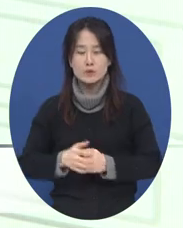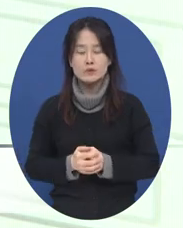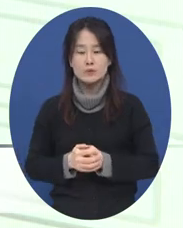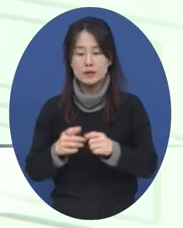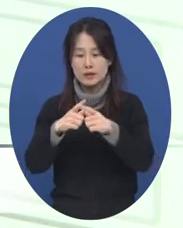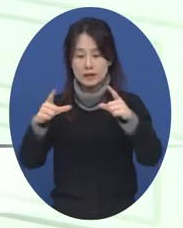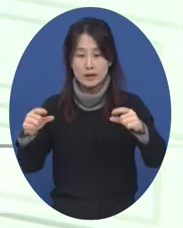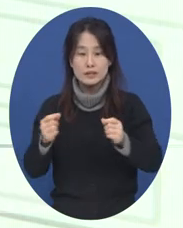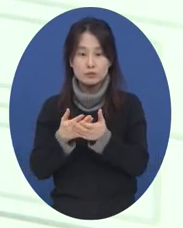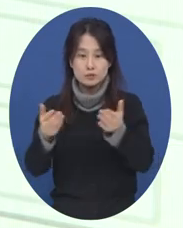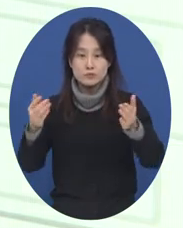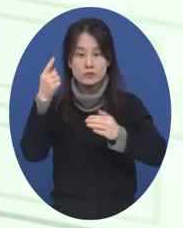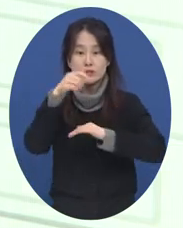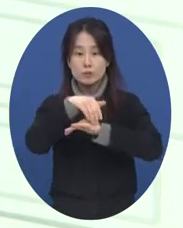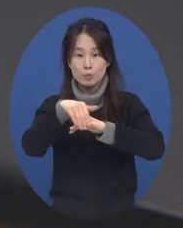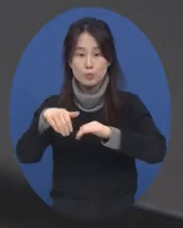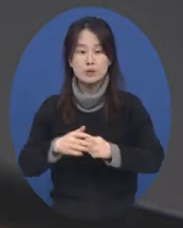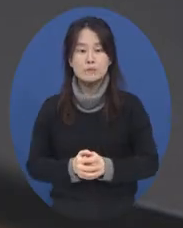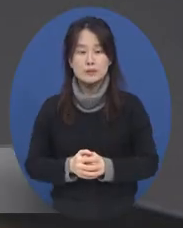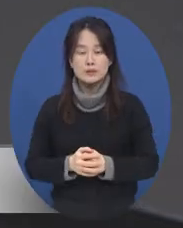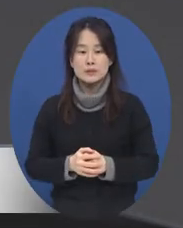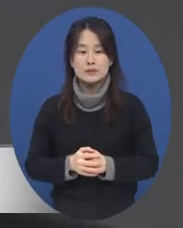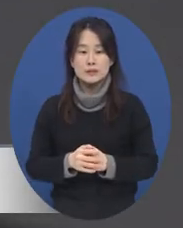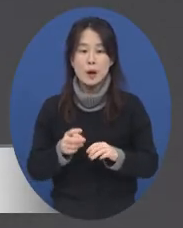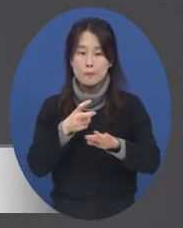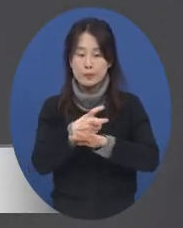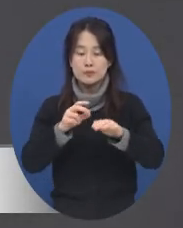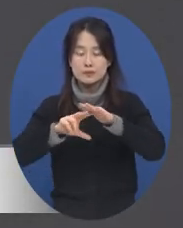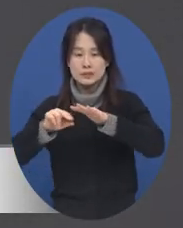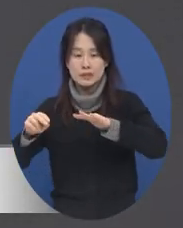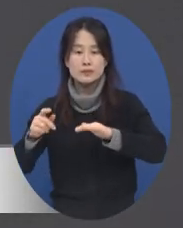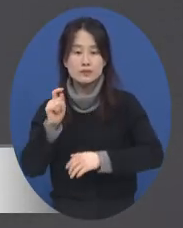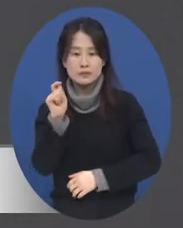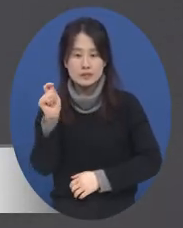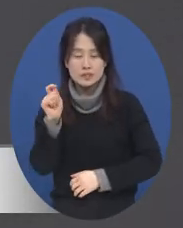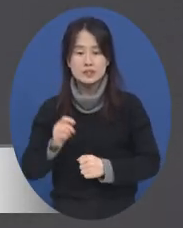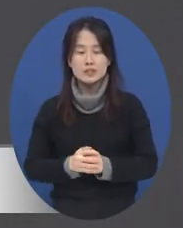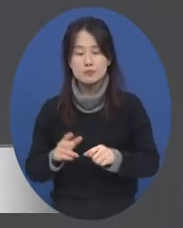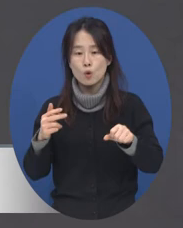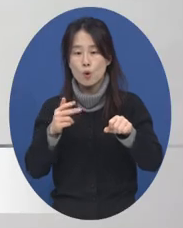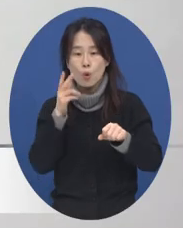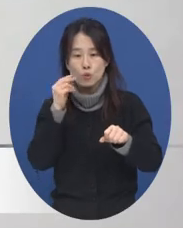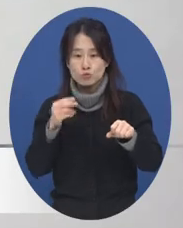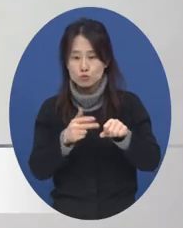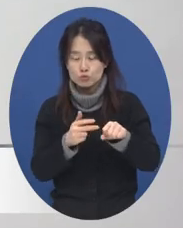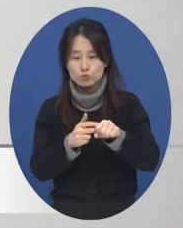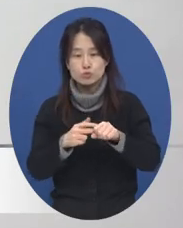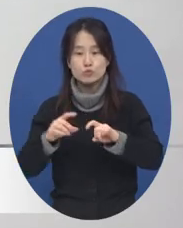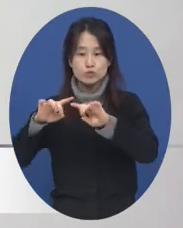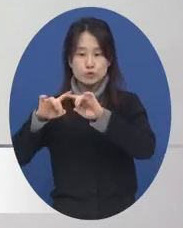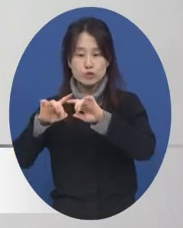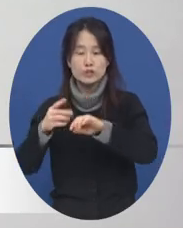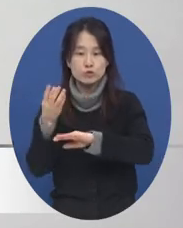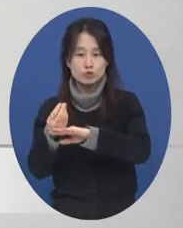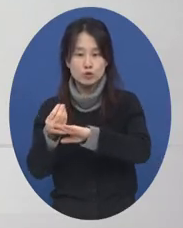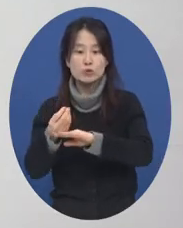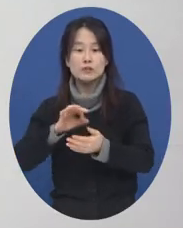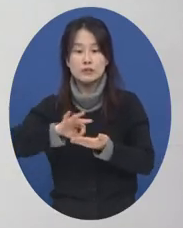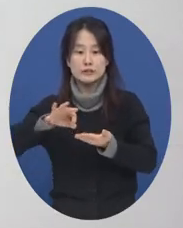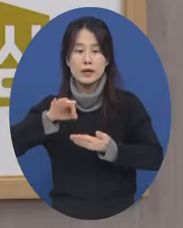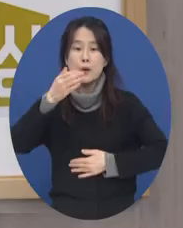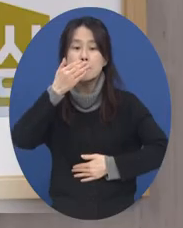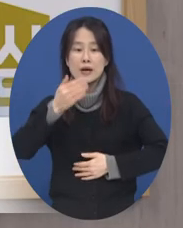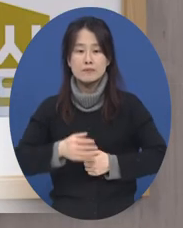5만 원을 바우처 카드로 지급합니다. 교통비 바우처는 버스나 지하철, 택시, 주유, 전기차 충전에도 쓸수